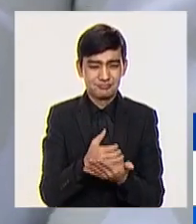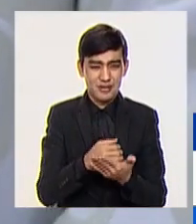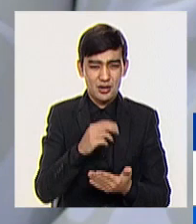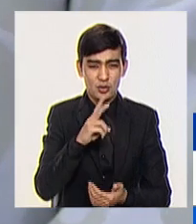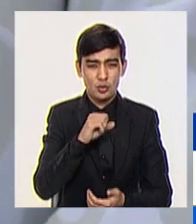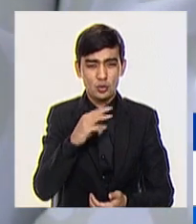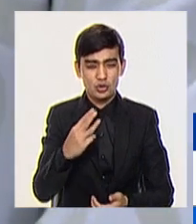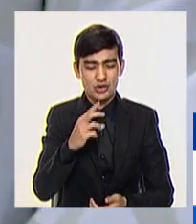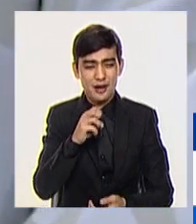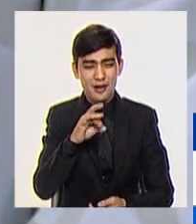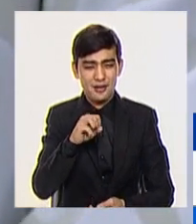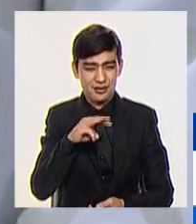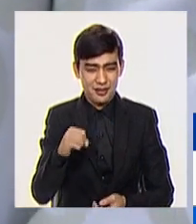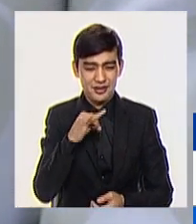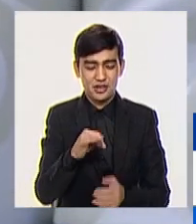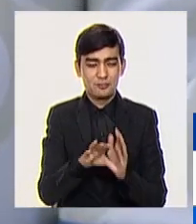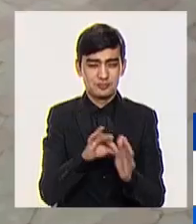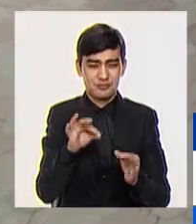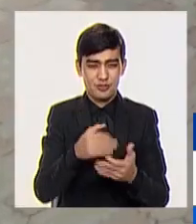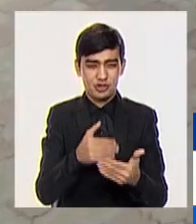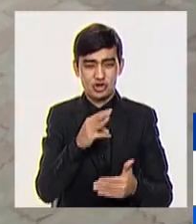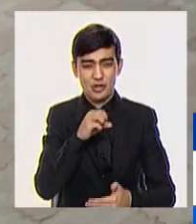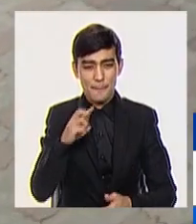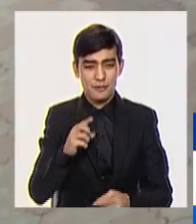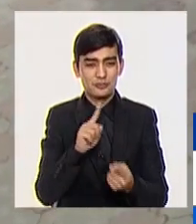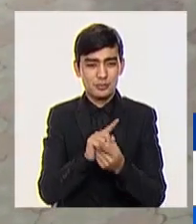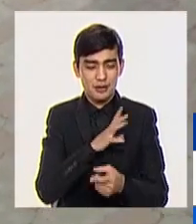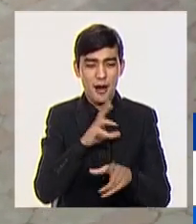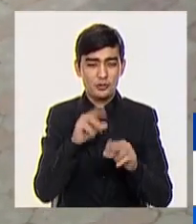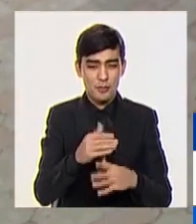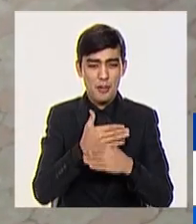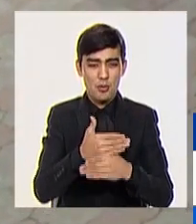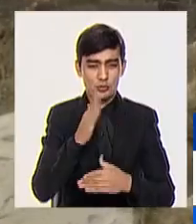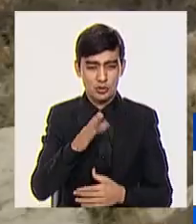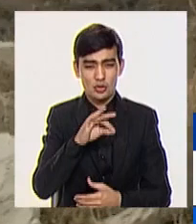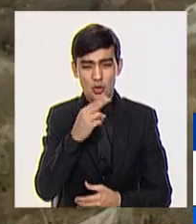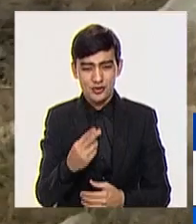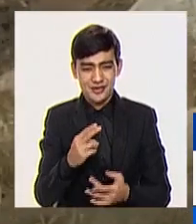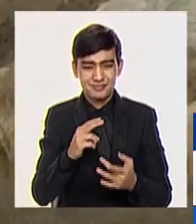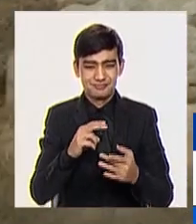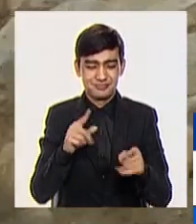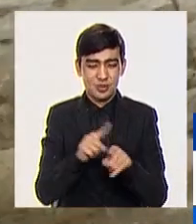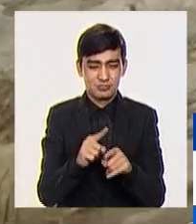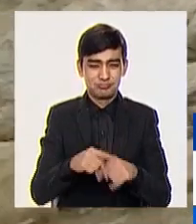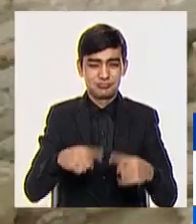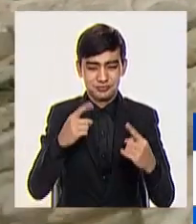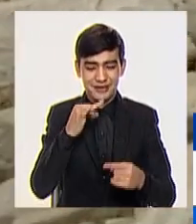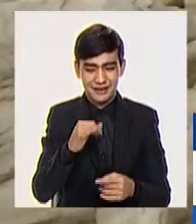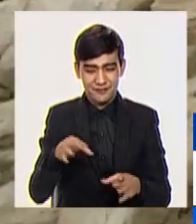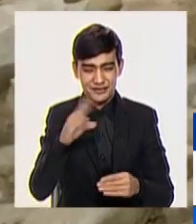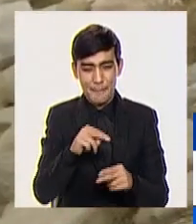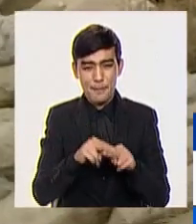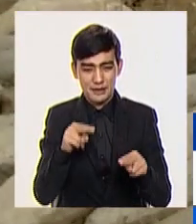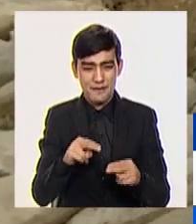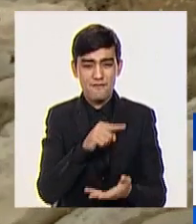Кошкар-Ата. Затем члены предвыборного штаба встретились с репатриантами и обещали помочь им в социальной адаптации. Также партийцы собираются